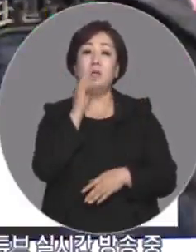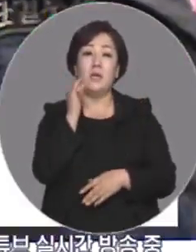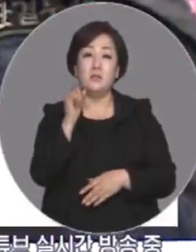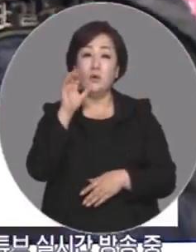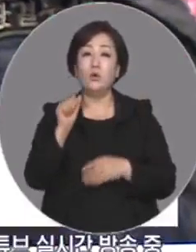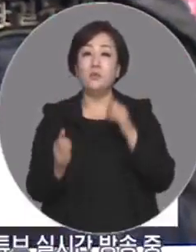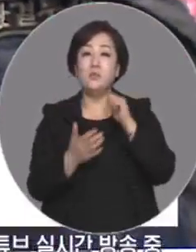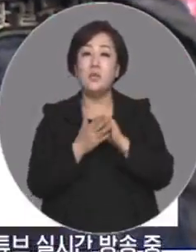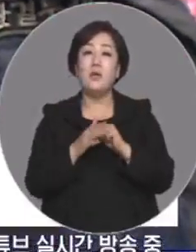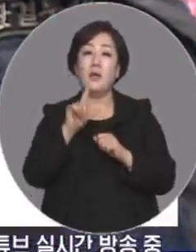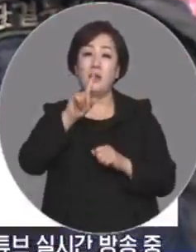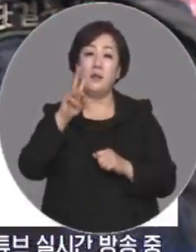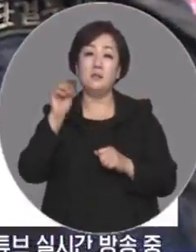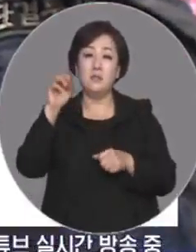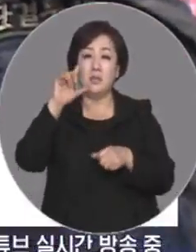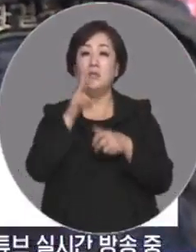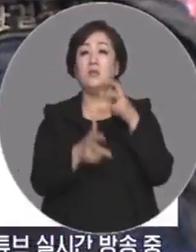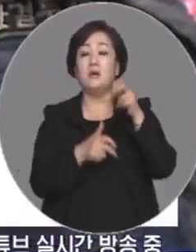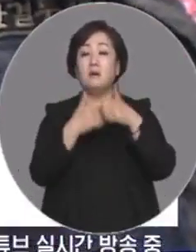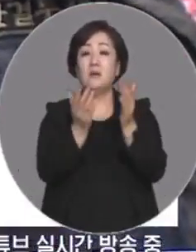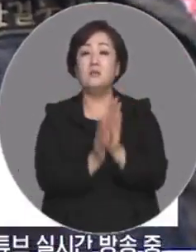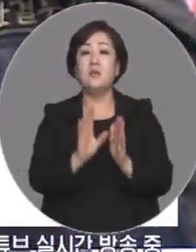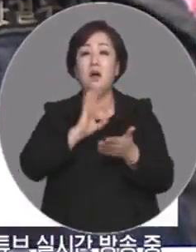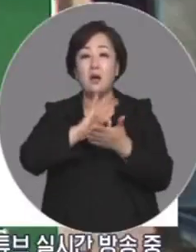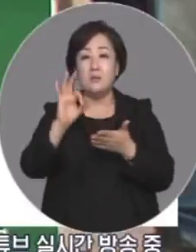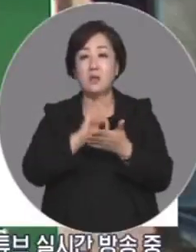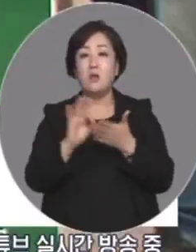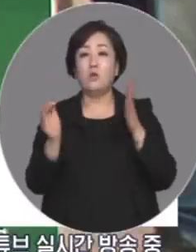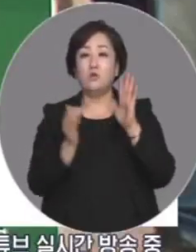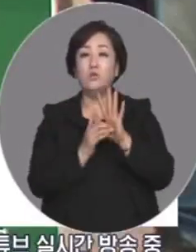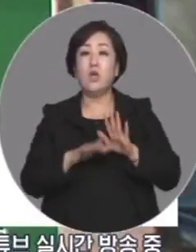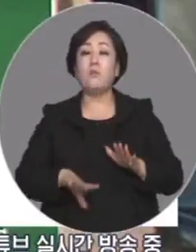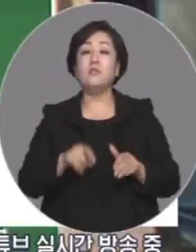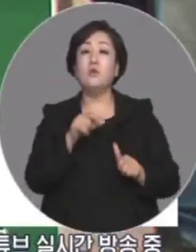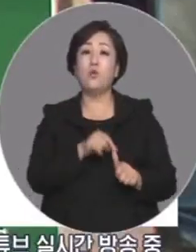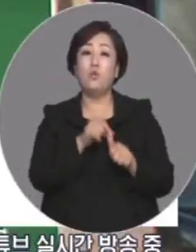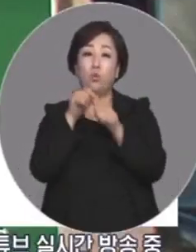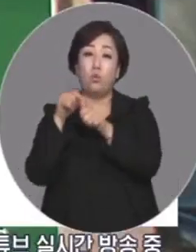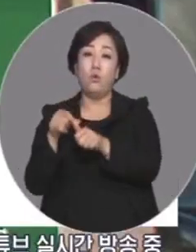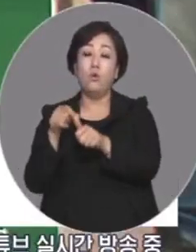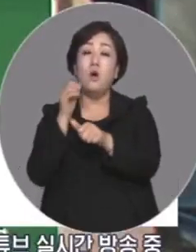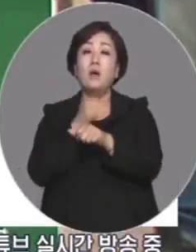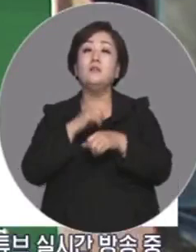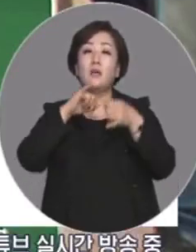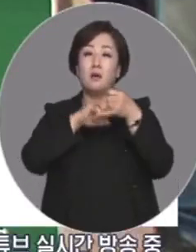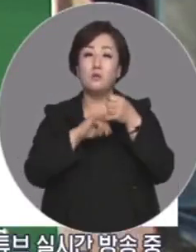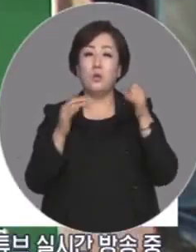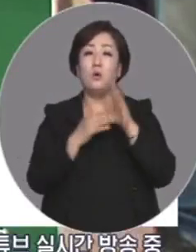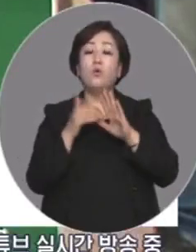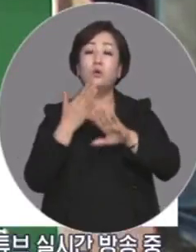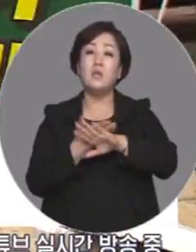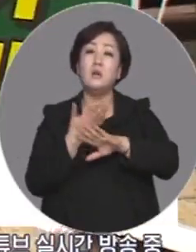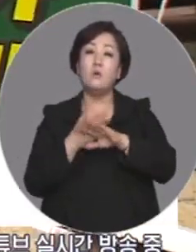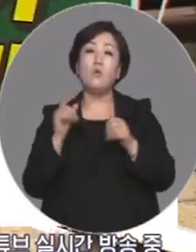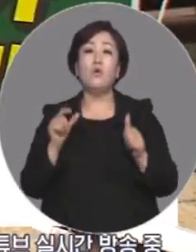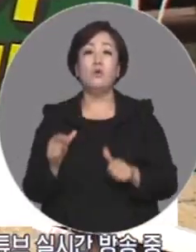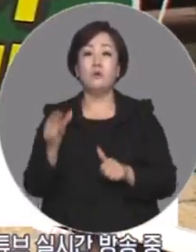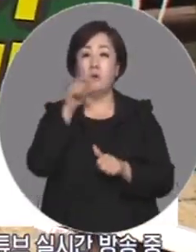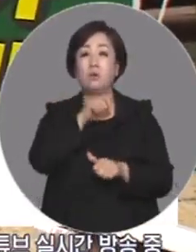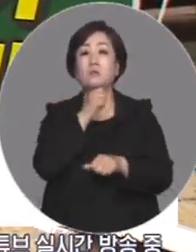네오텍이 LNG 탱크 제작 공사에 지역민을 우선 고용하겠다는 약속을 어기고 타지 노동자를